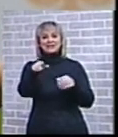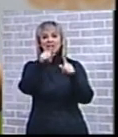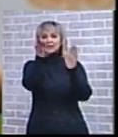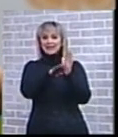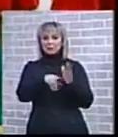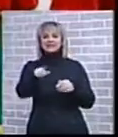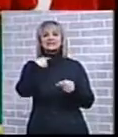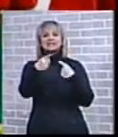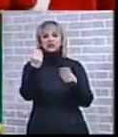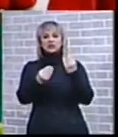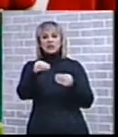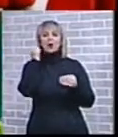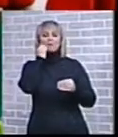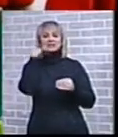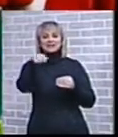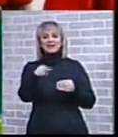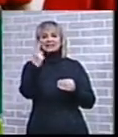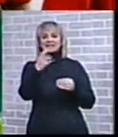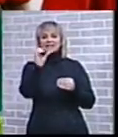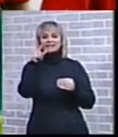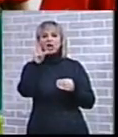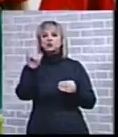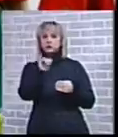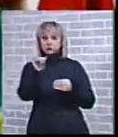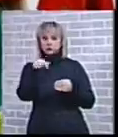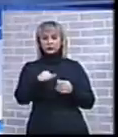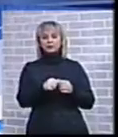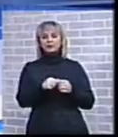таблице. Следующий матч в Москве в ЦСКА в субботу.